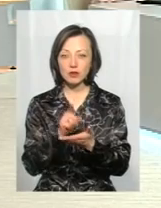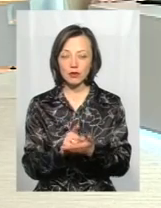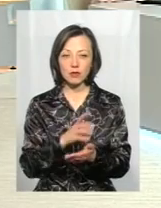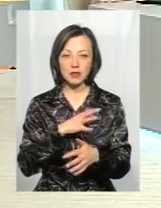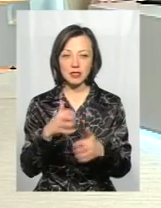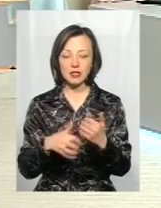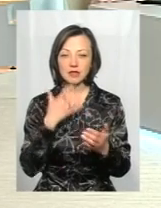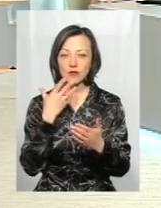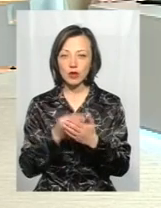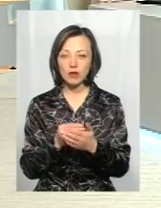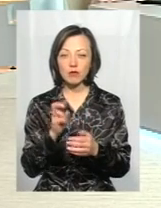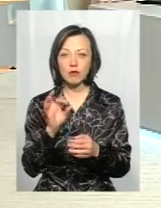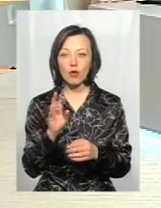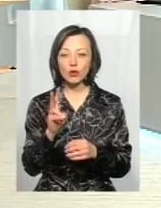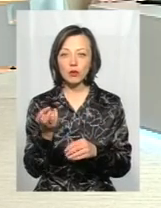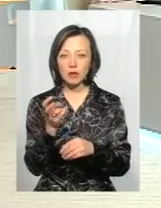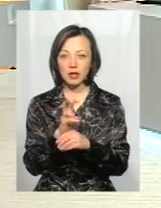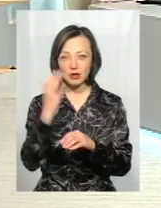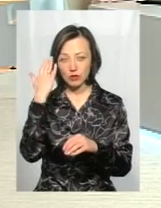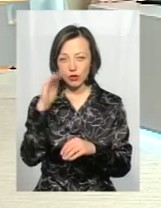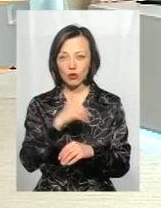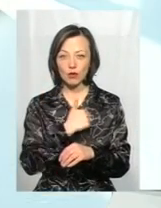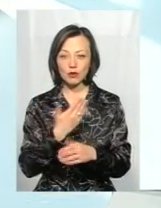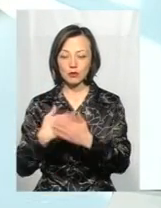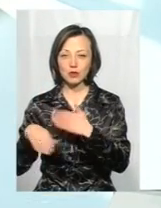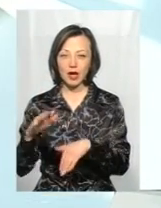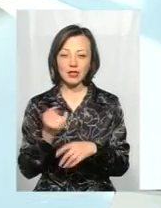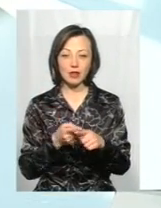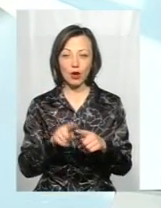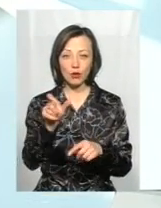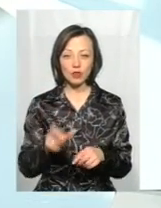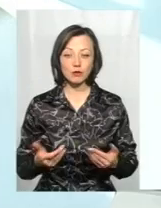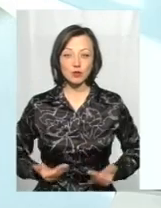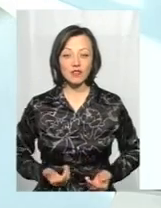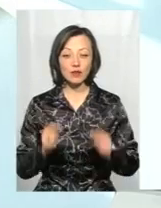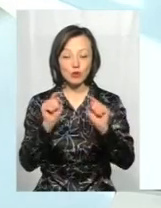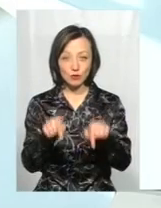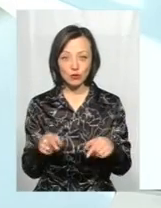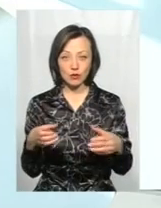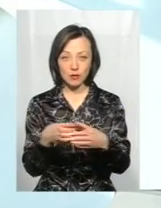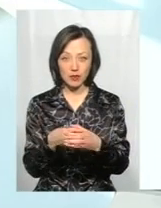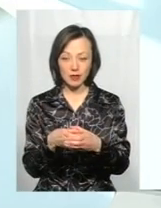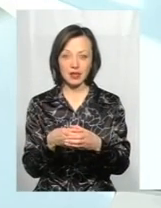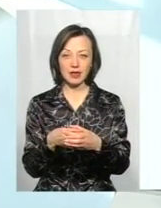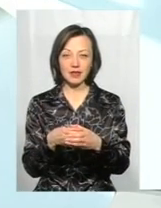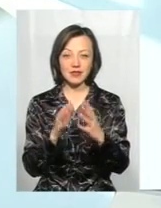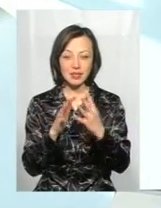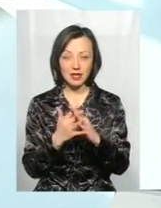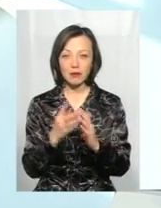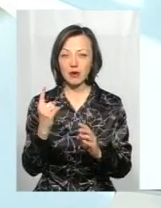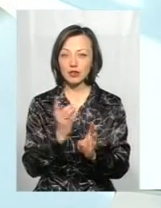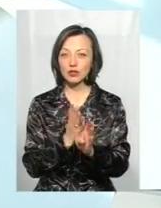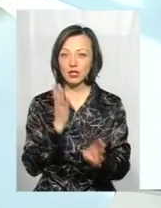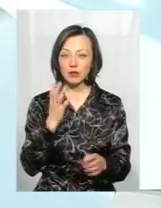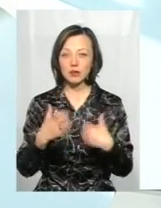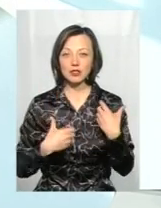бути серед своїх. То, що той, хто прийде на зі сторони, він хоче піти на сторону. А ця людина, яка проживає іменно в тому населеному пункті, в першу чергу